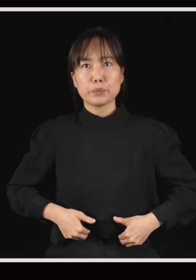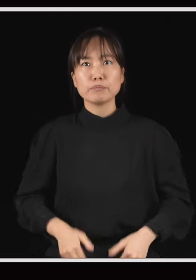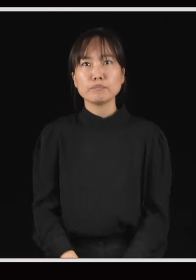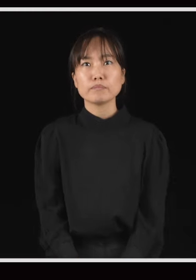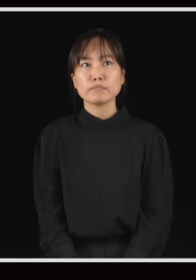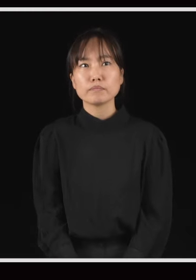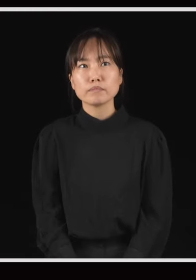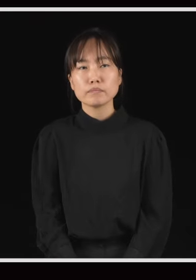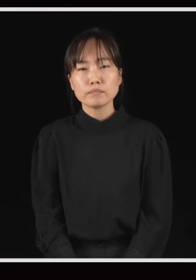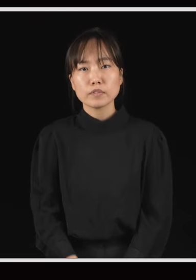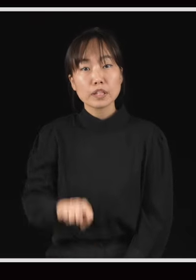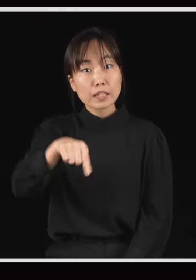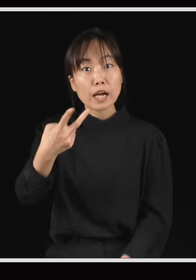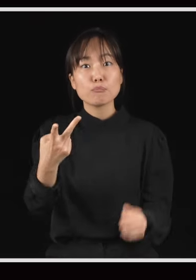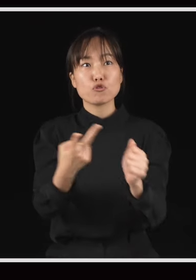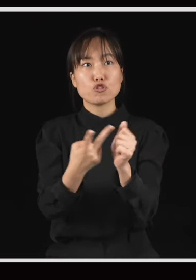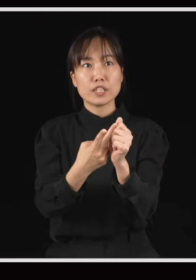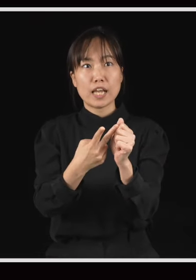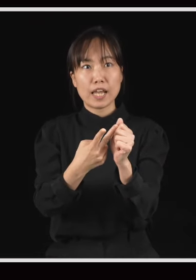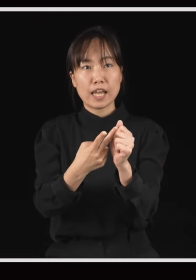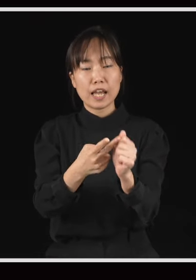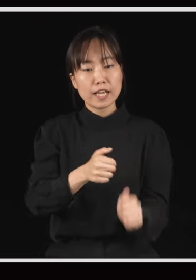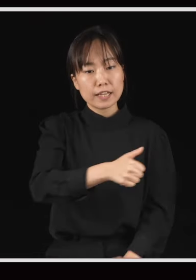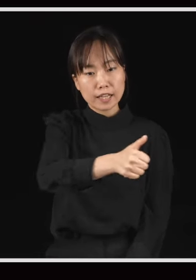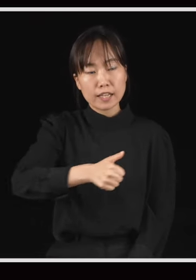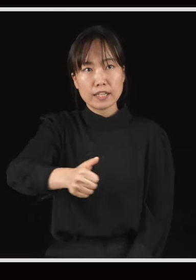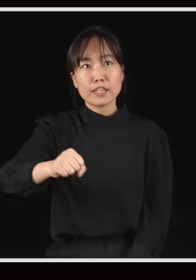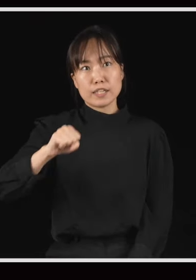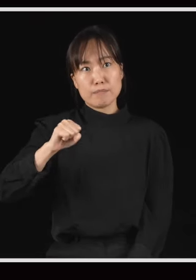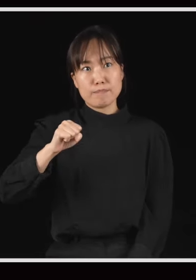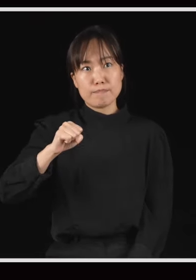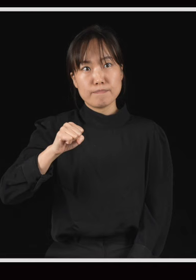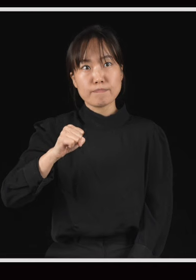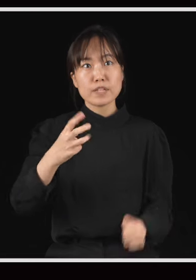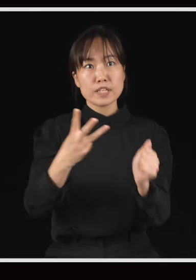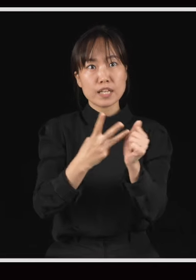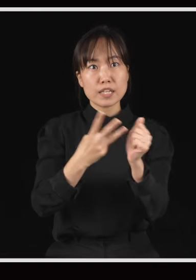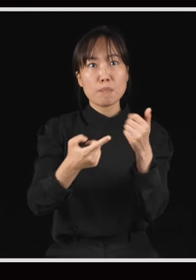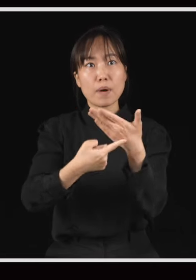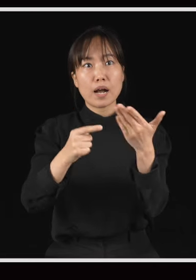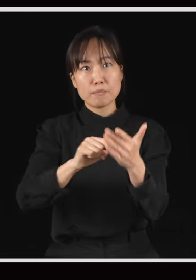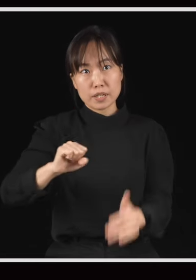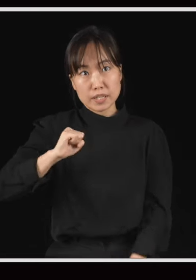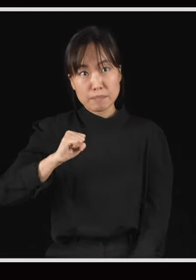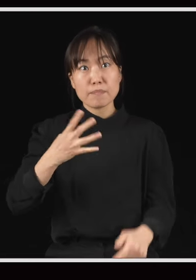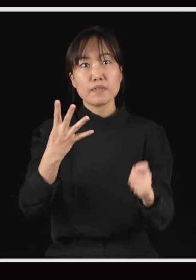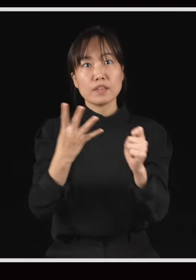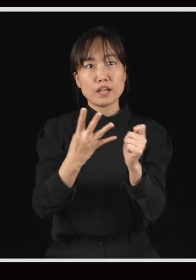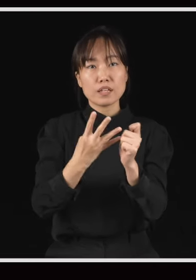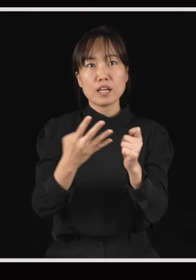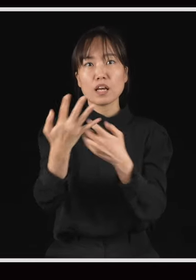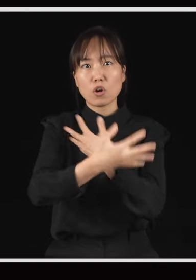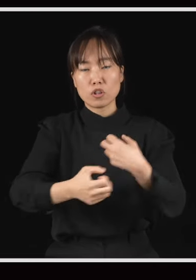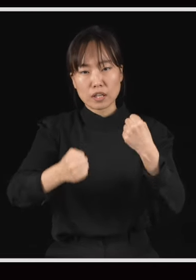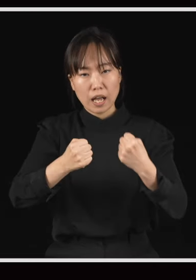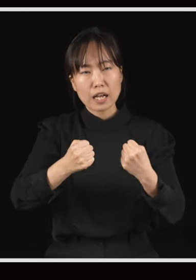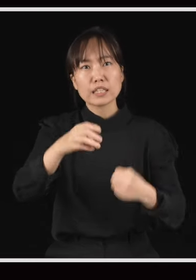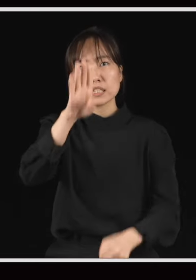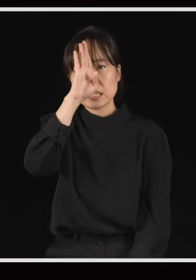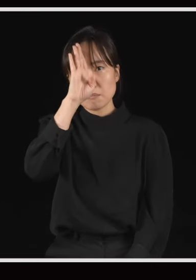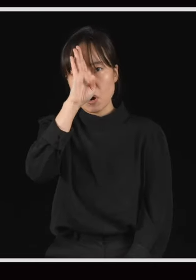중요합니다. 그 다음에 따라오는 게 이동성, 신체 기능 활동 운동, 마음 건강, 정서 인지 회복,